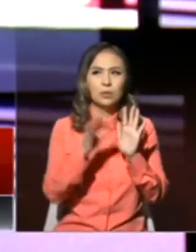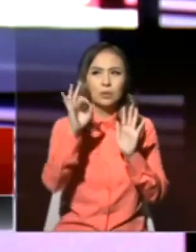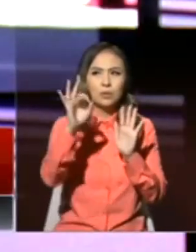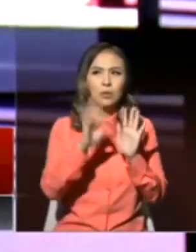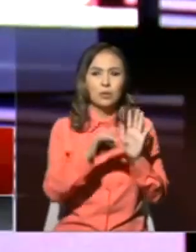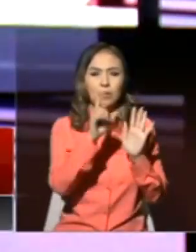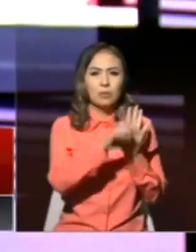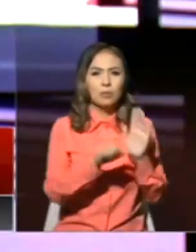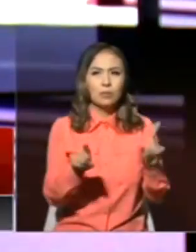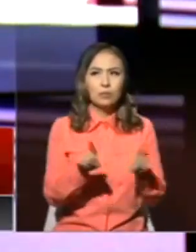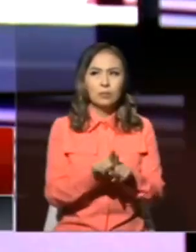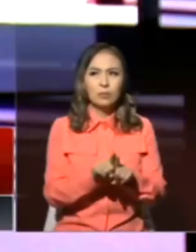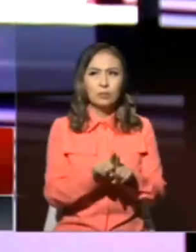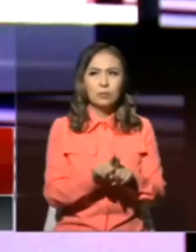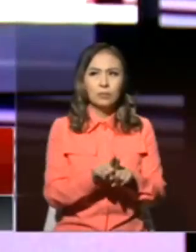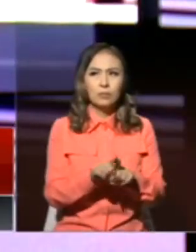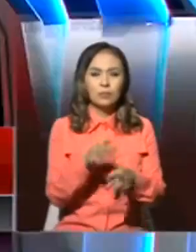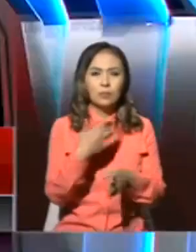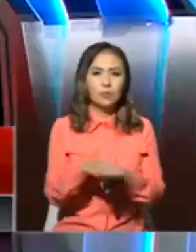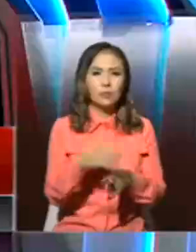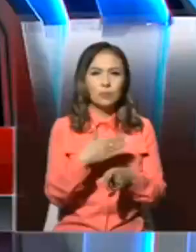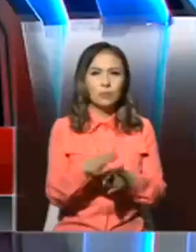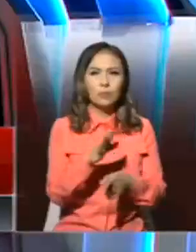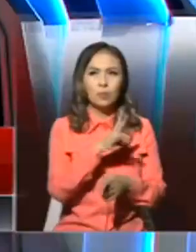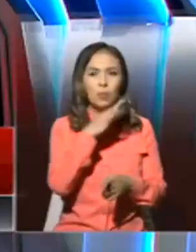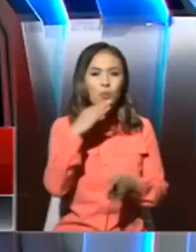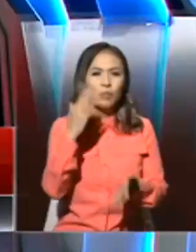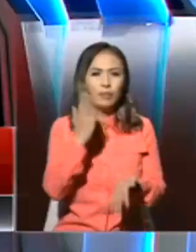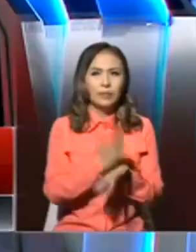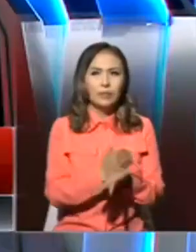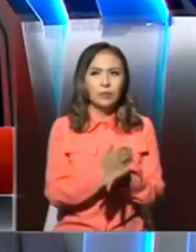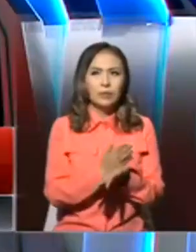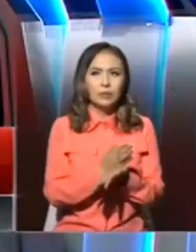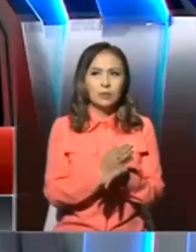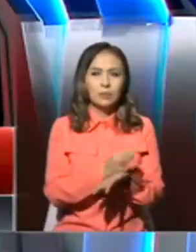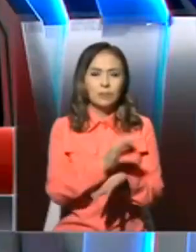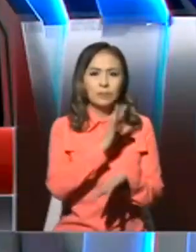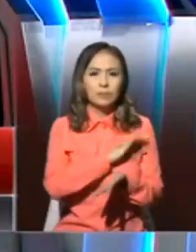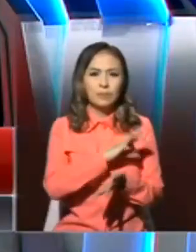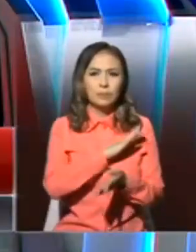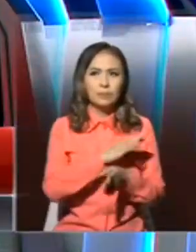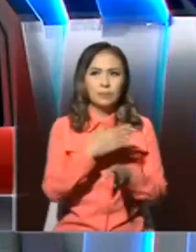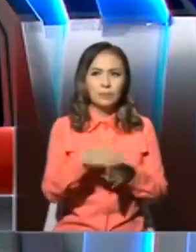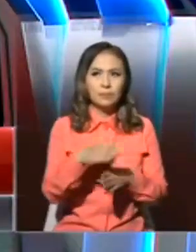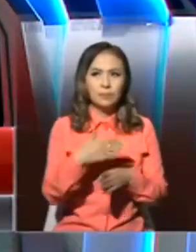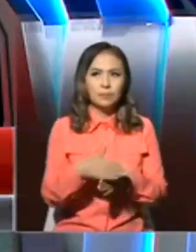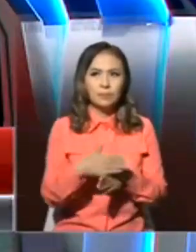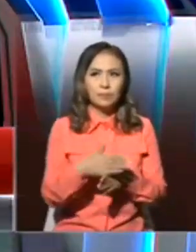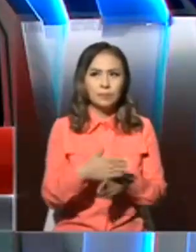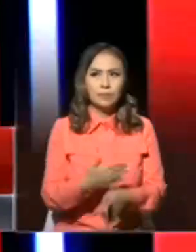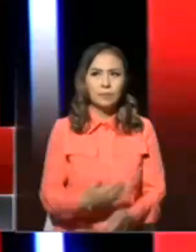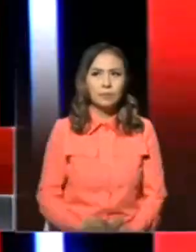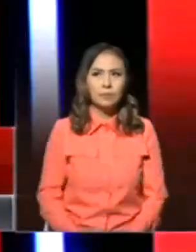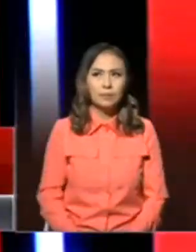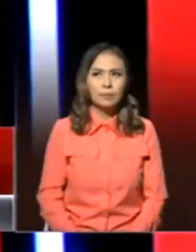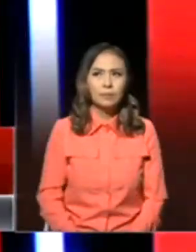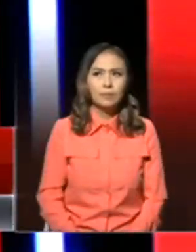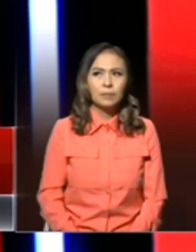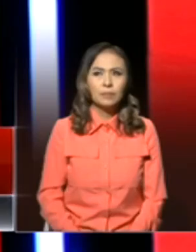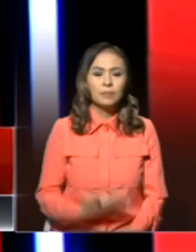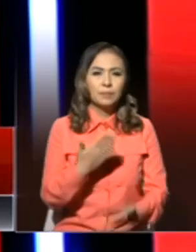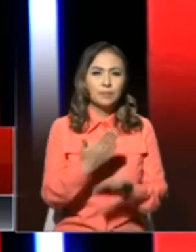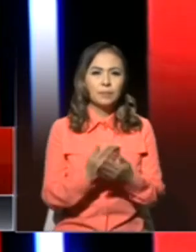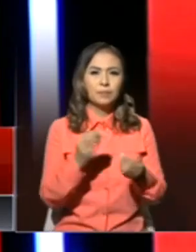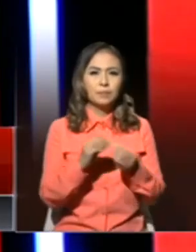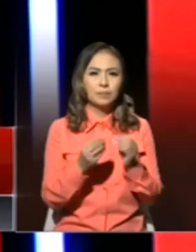58% адамынан барлығы бағана кредитке ұшырап кеткен, кредиттің батпағында жүр. Яғни негізі тетіктер